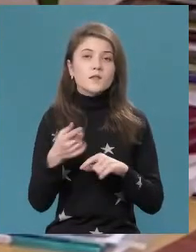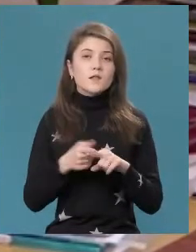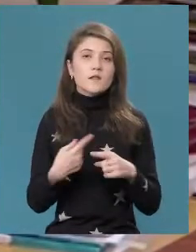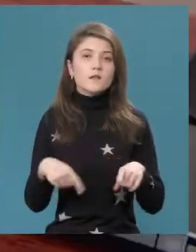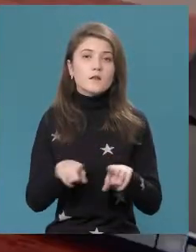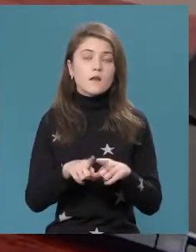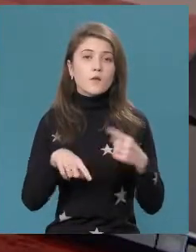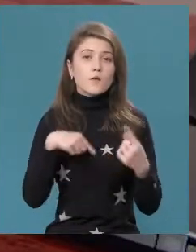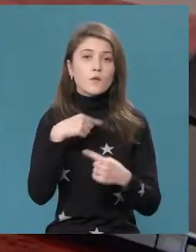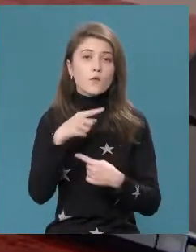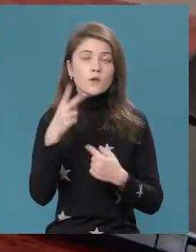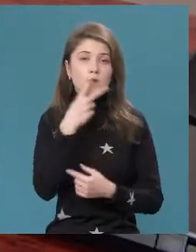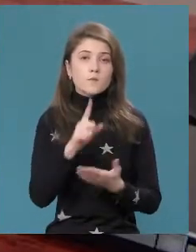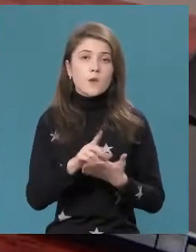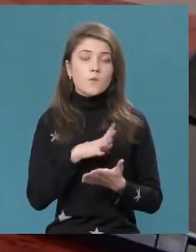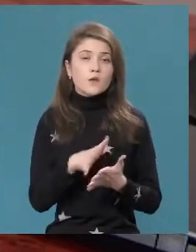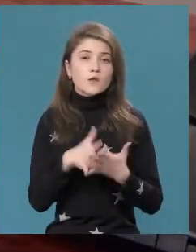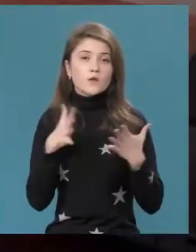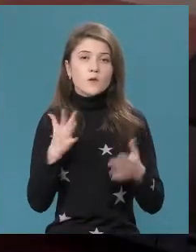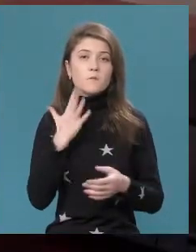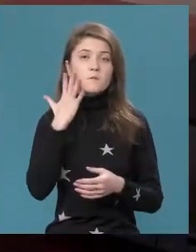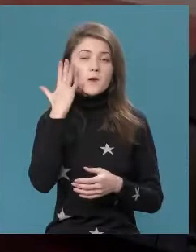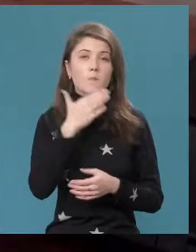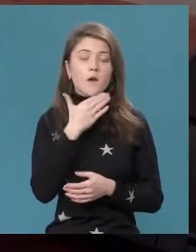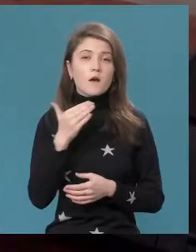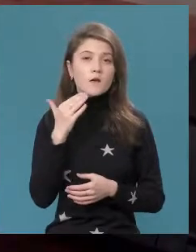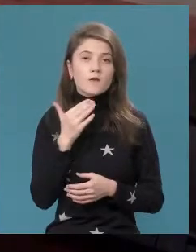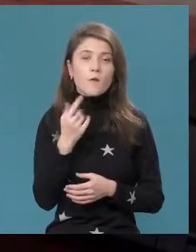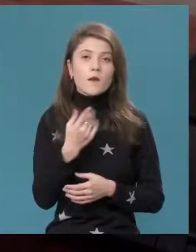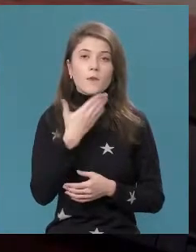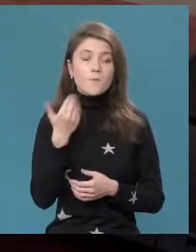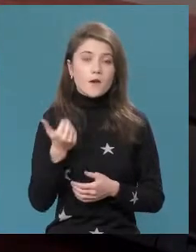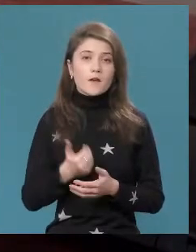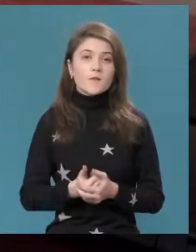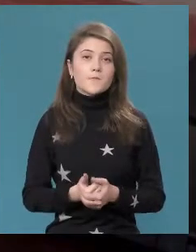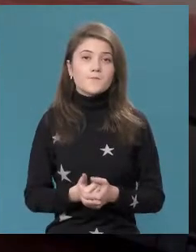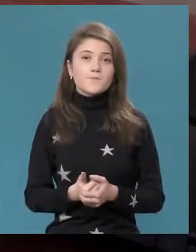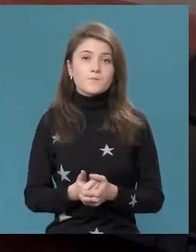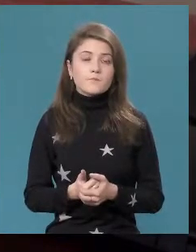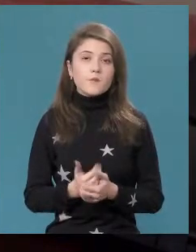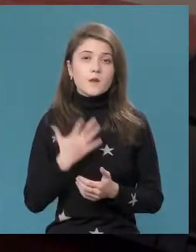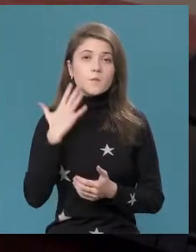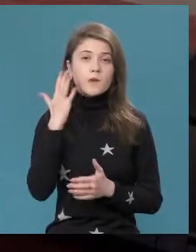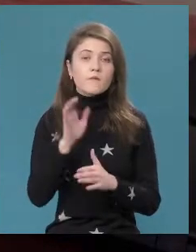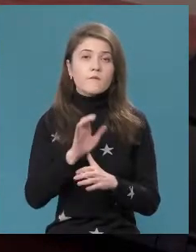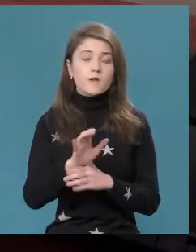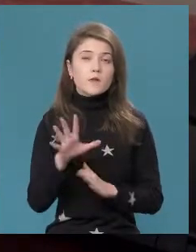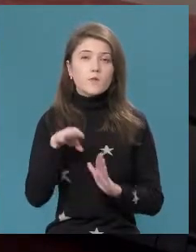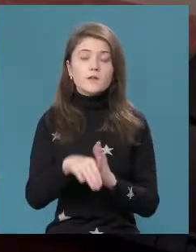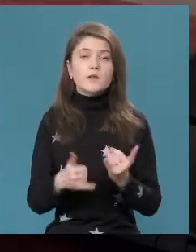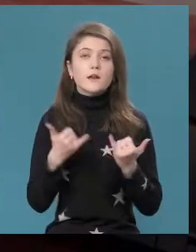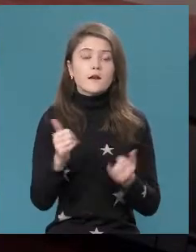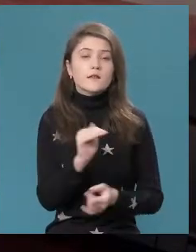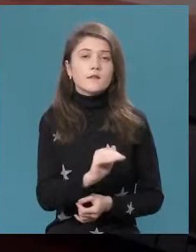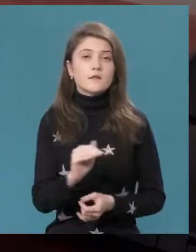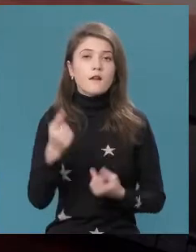бути широкий. Мрій багато, однієї немає, але мрію, звичайно, видати, укласти для дітей